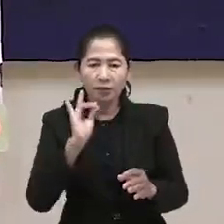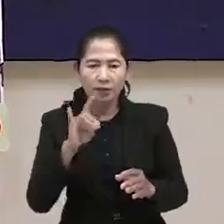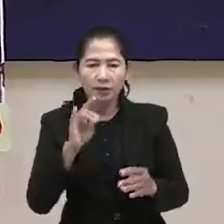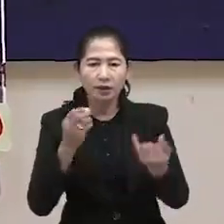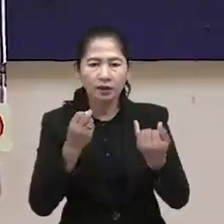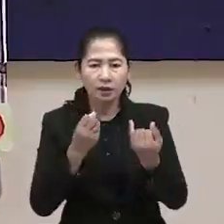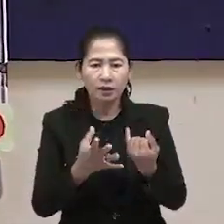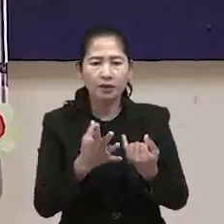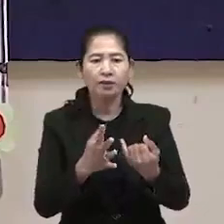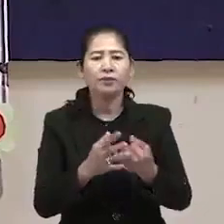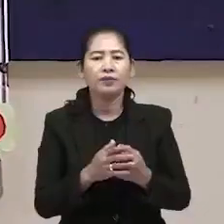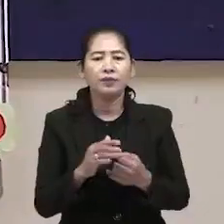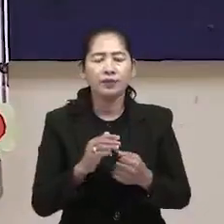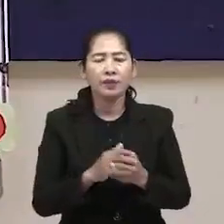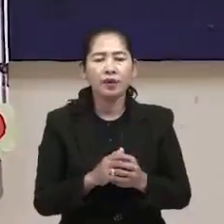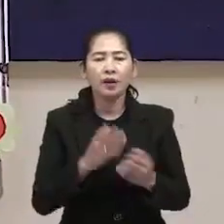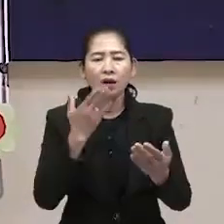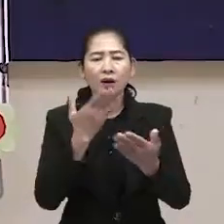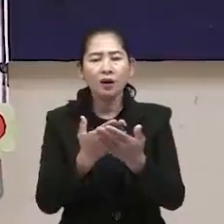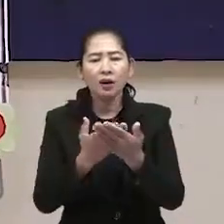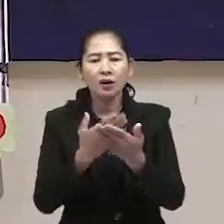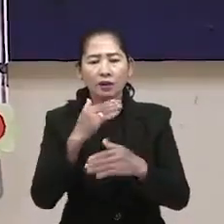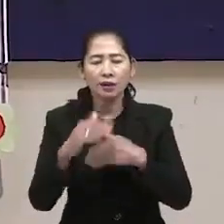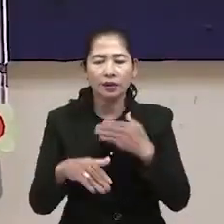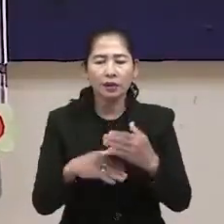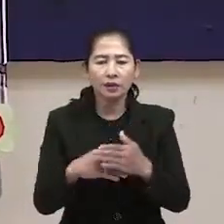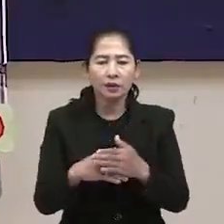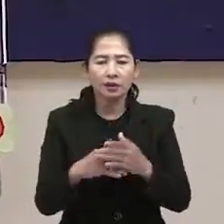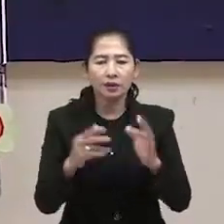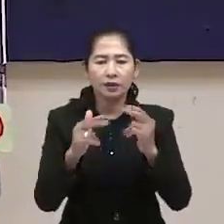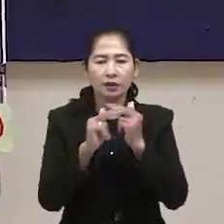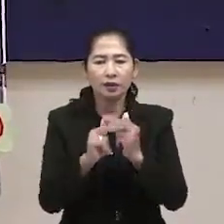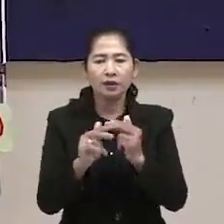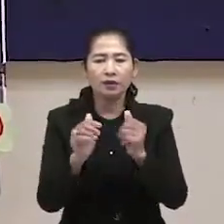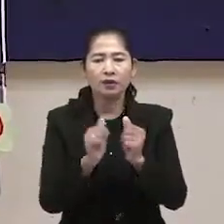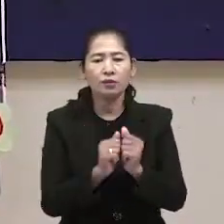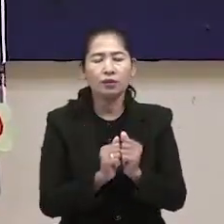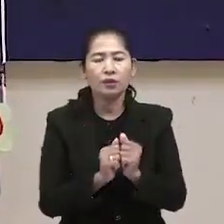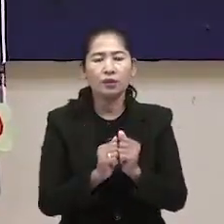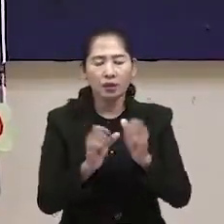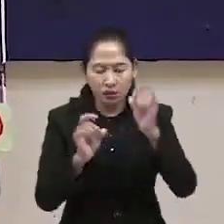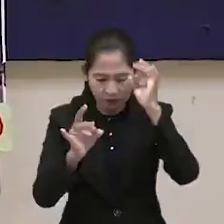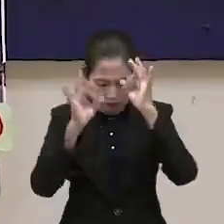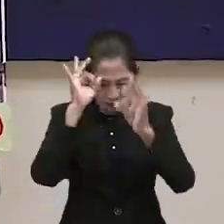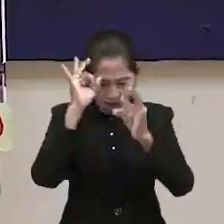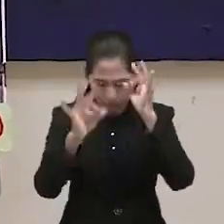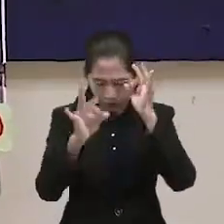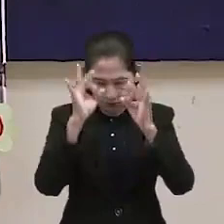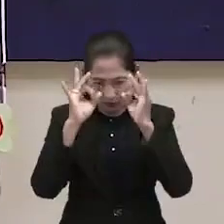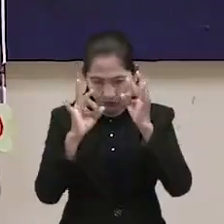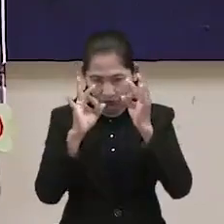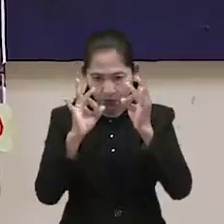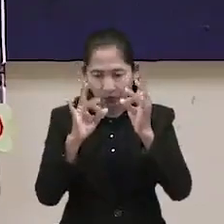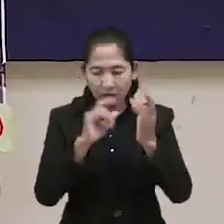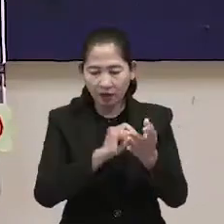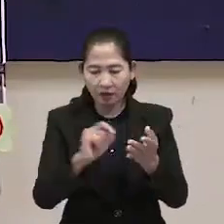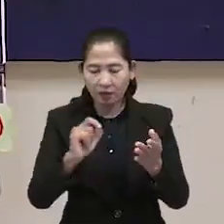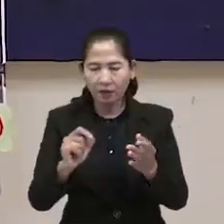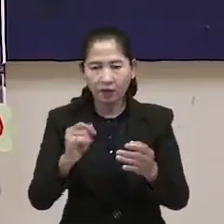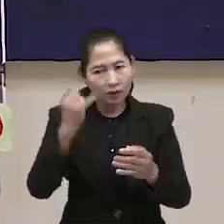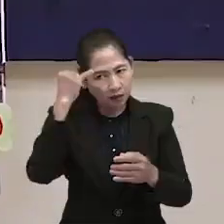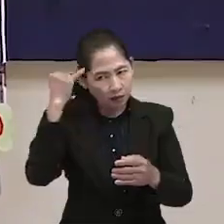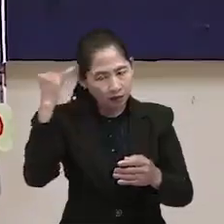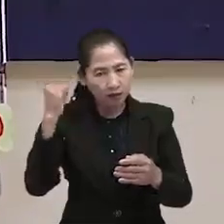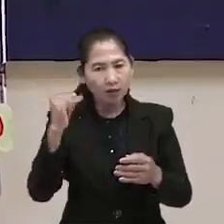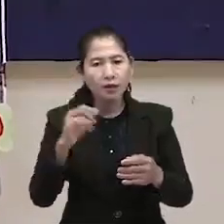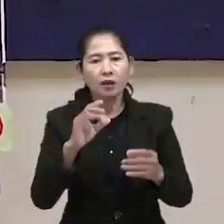លកូនចិញ្ចឹមចាអរគុណចាងកូនទាំងអស់គ្នាអញ្ចឹងតាក់ទងជាមួយនឹងការពណ៌នាការសរសេរតែងស្ដីព